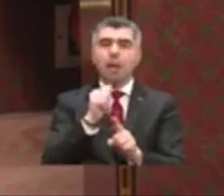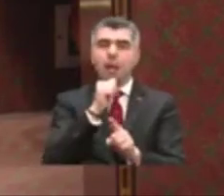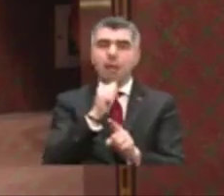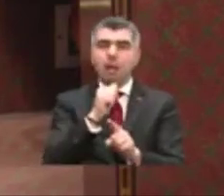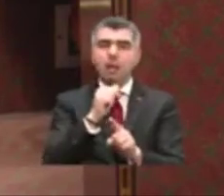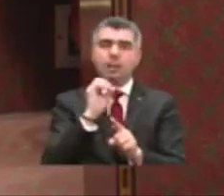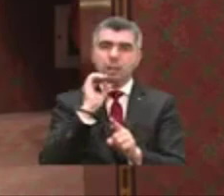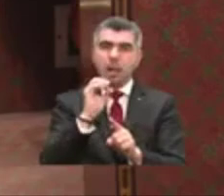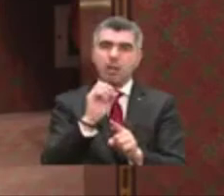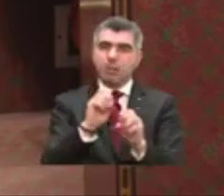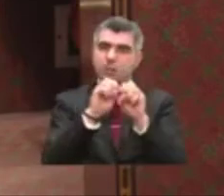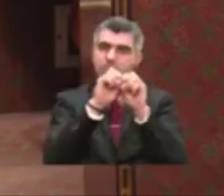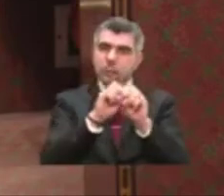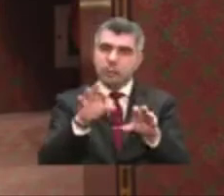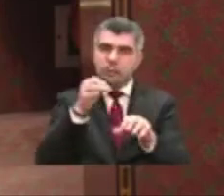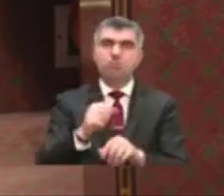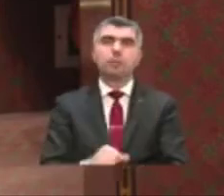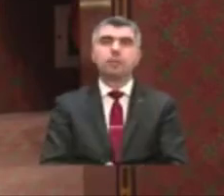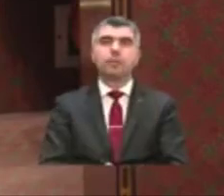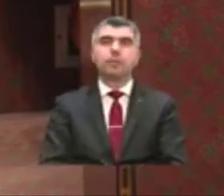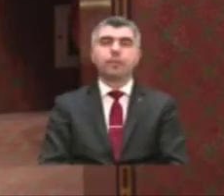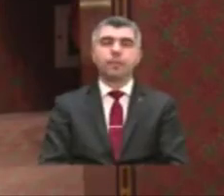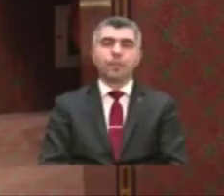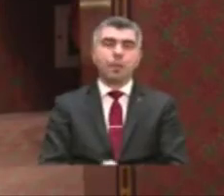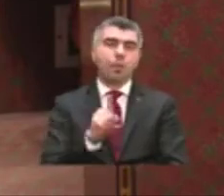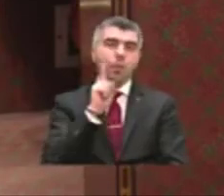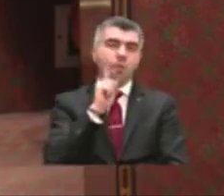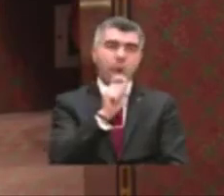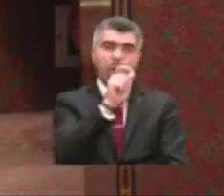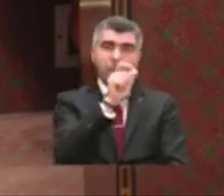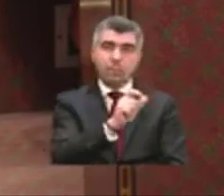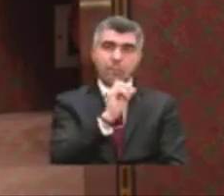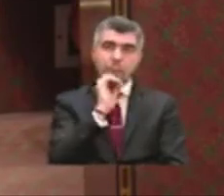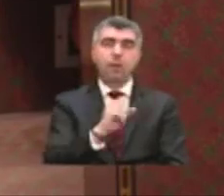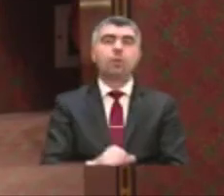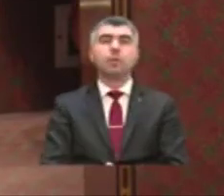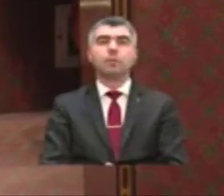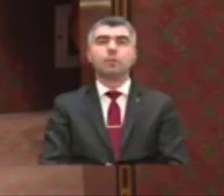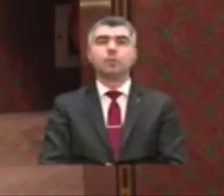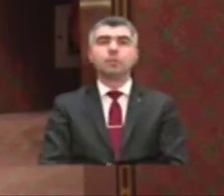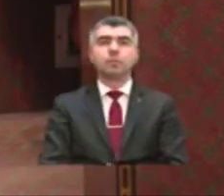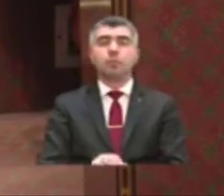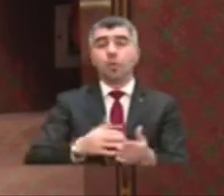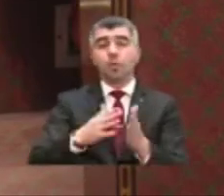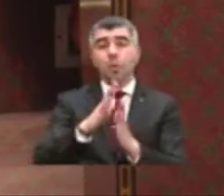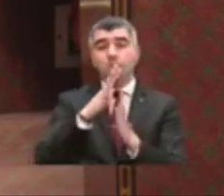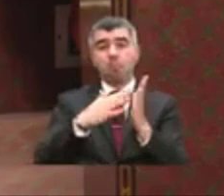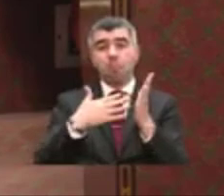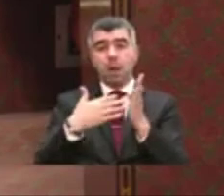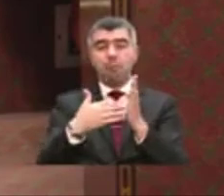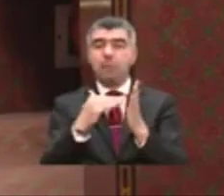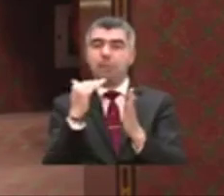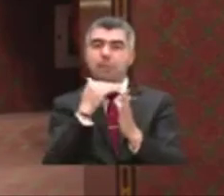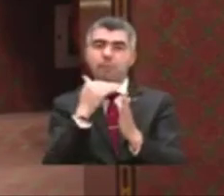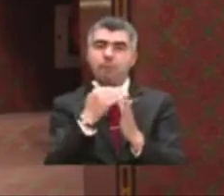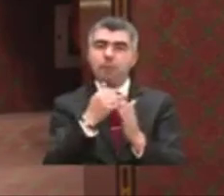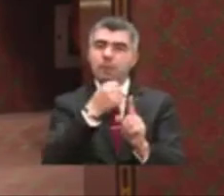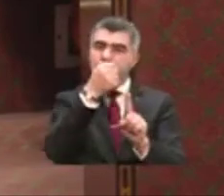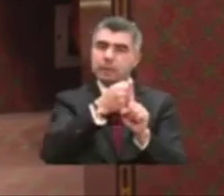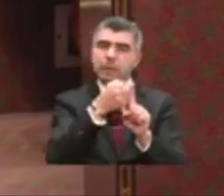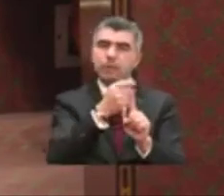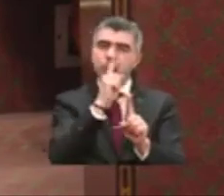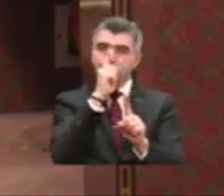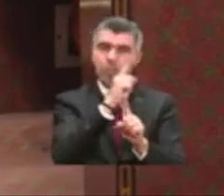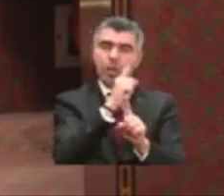للشرب. وبالنسبه للنقطه اللي طرحت السيده النائبه المحترمه، فهذا البرنامج الشاجري ان شاء الله راه حنا اشتغلنا عليه